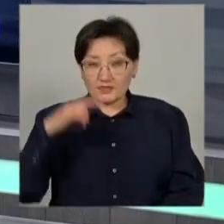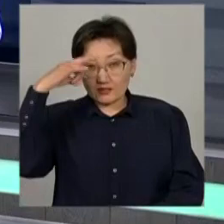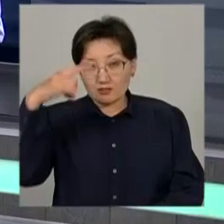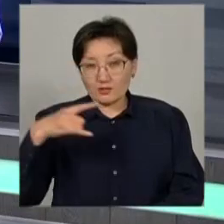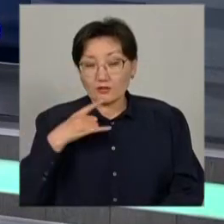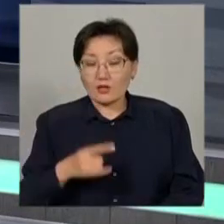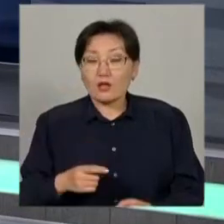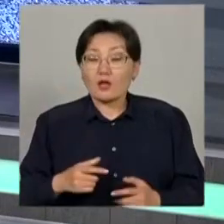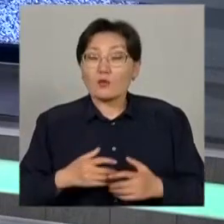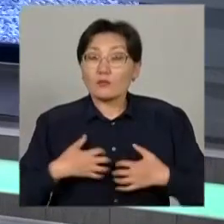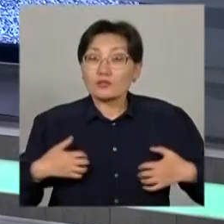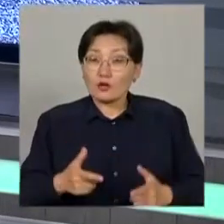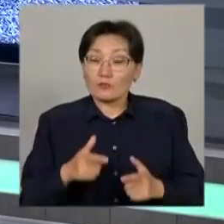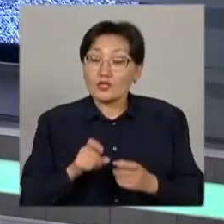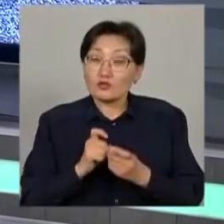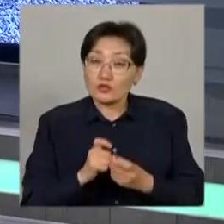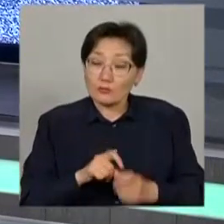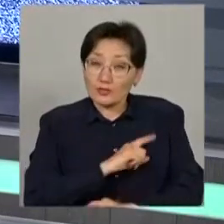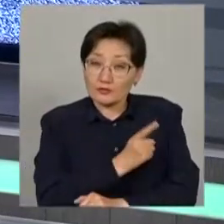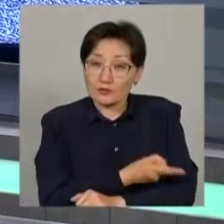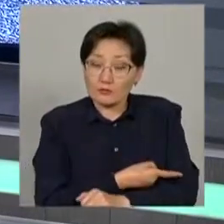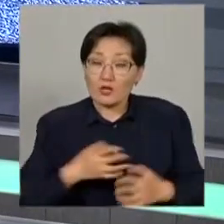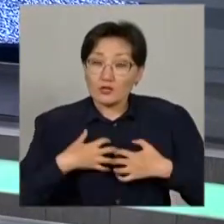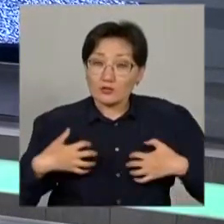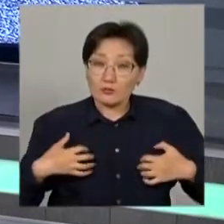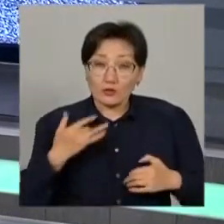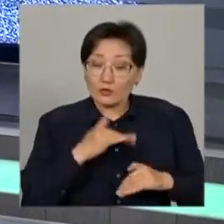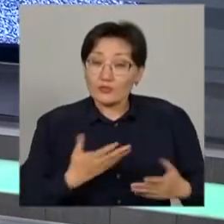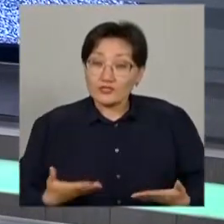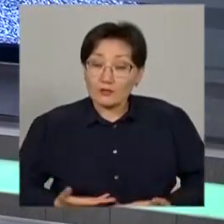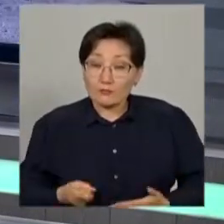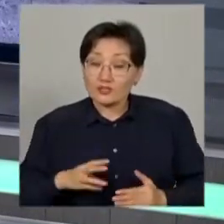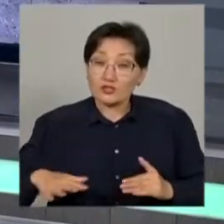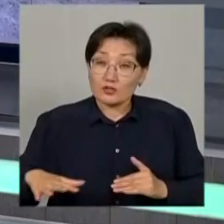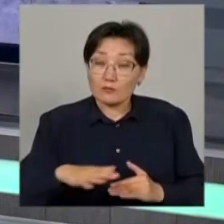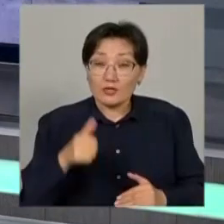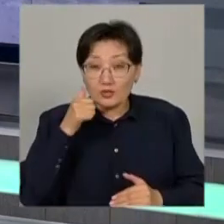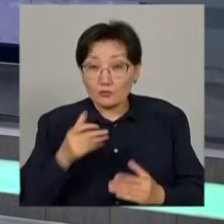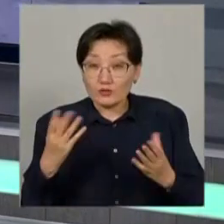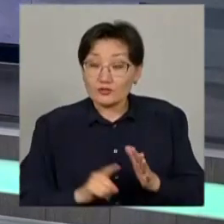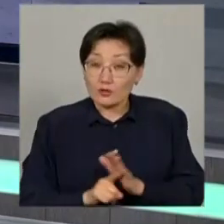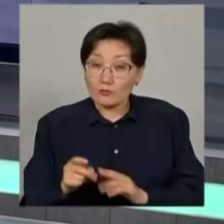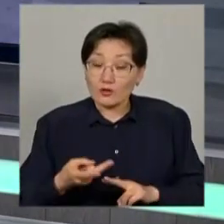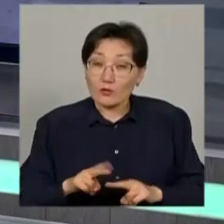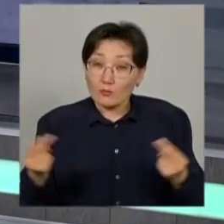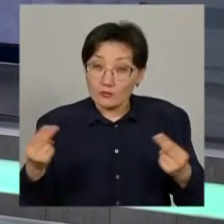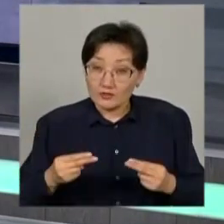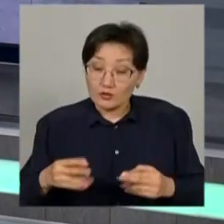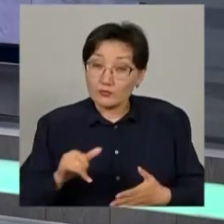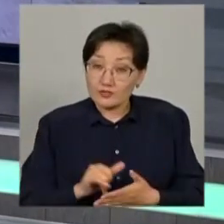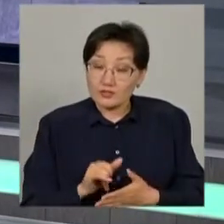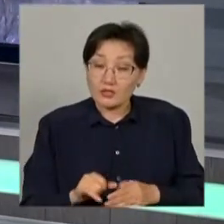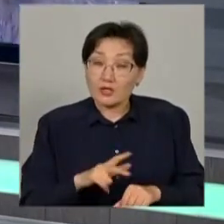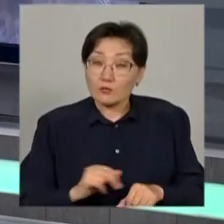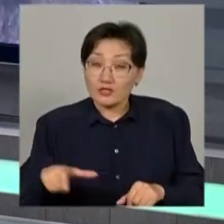Қазақстанда браконьерлермен күрес күшейді. Еліміздің ақбөкендер көп шоғырланған бірнеше аймағында ертеңнен бастап блок бекеттер орнатылады.